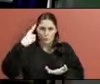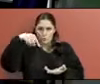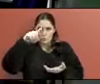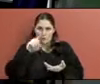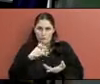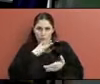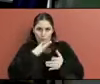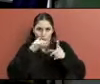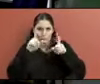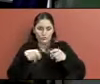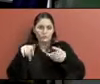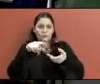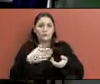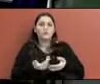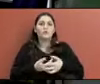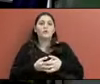KODA.